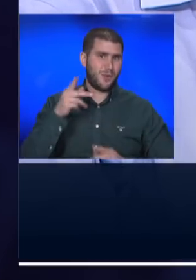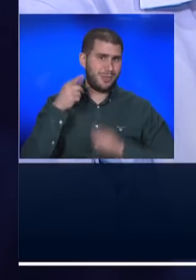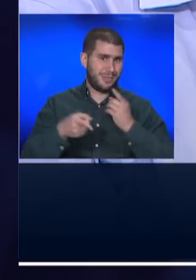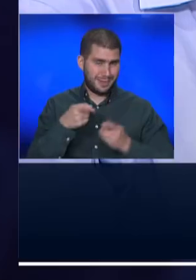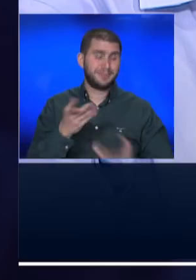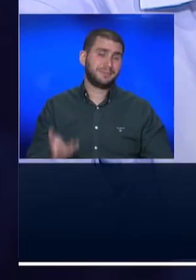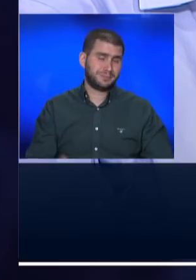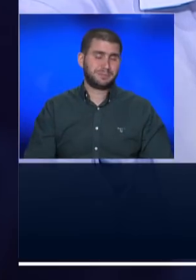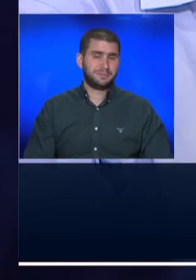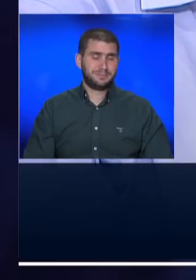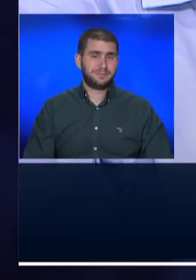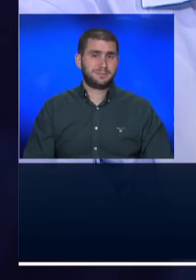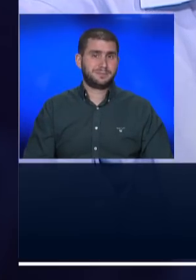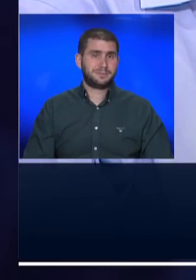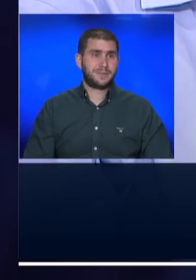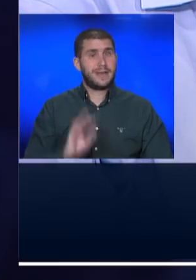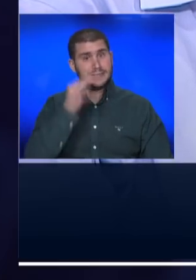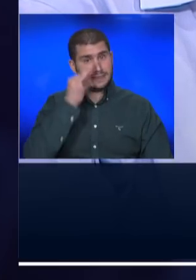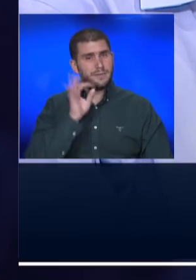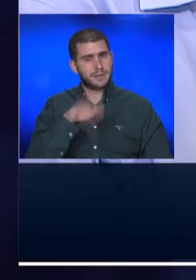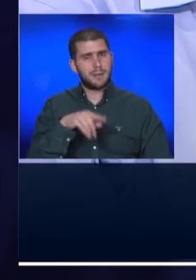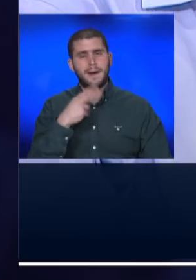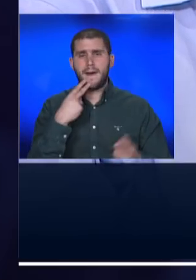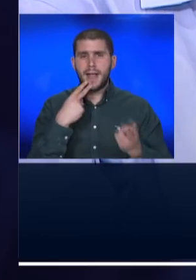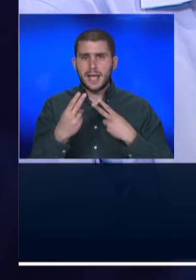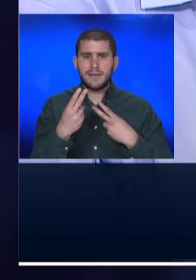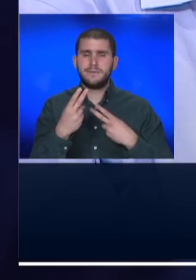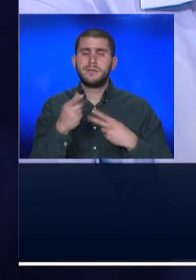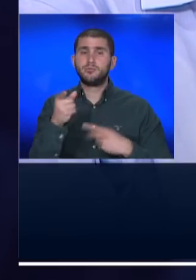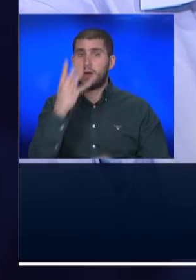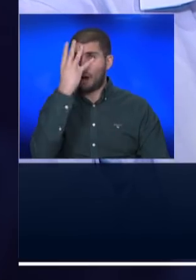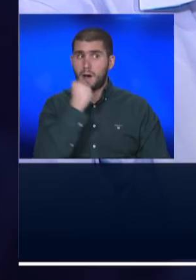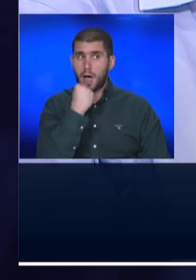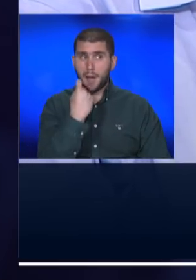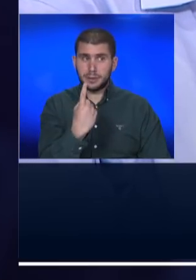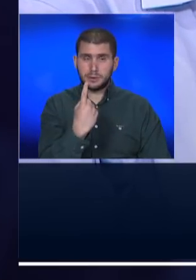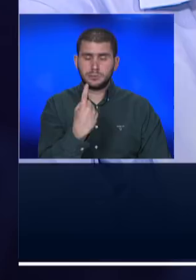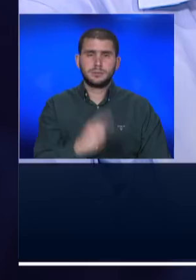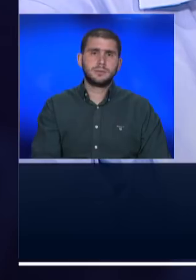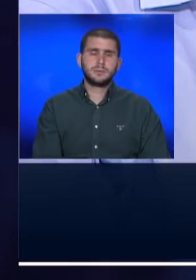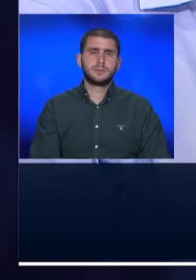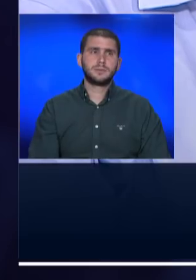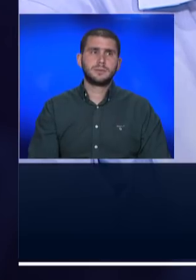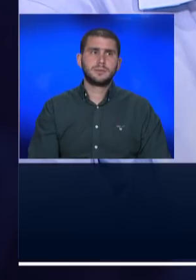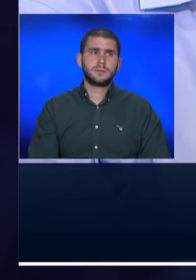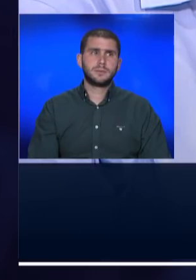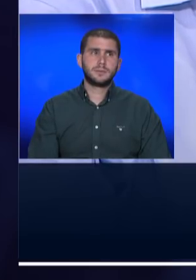וגם לתת את הדעת לכך שחמאס לא נעילה